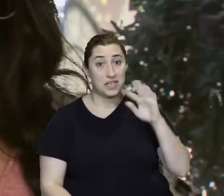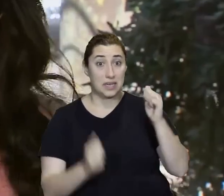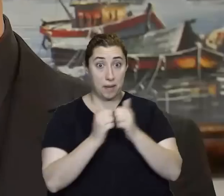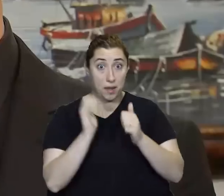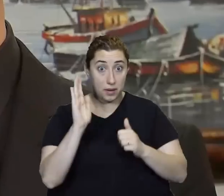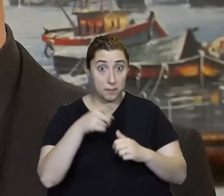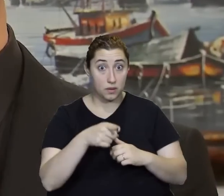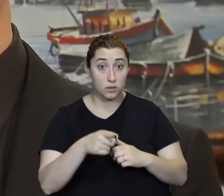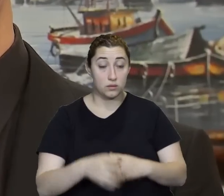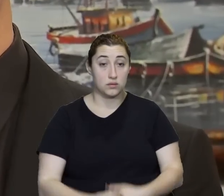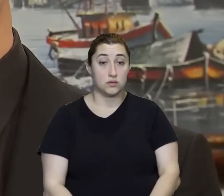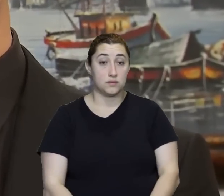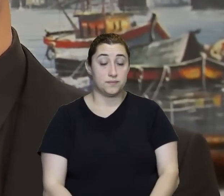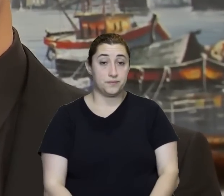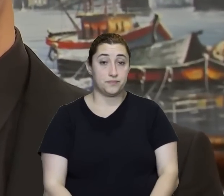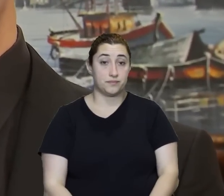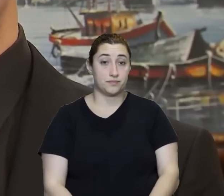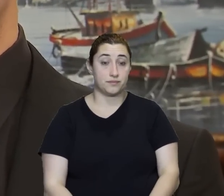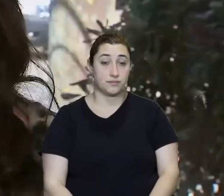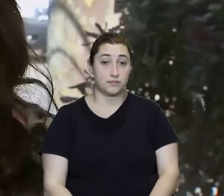Başkasıyla mı gideceksin?